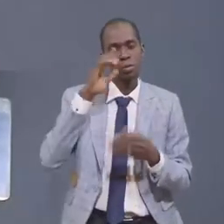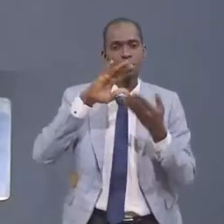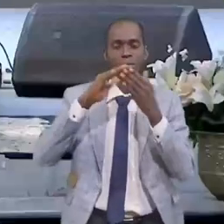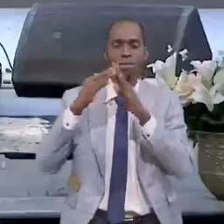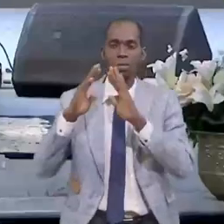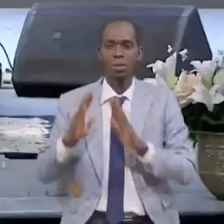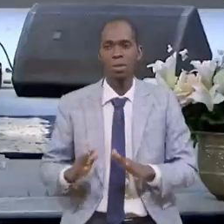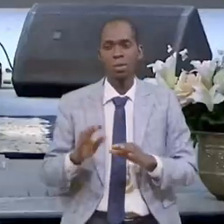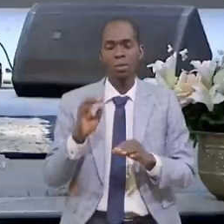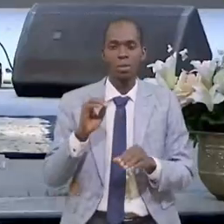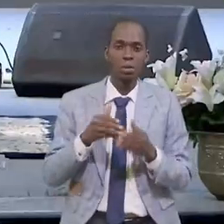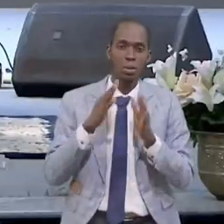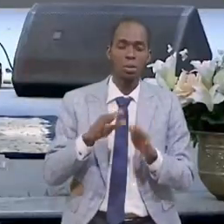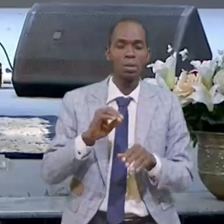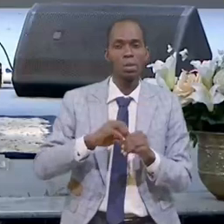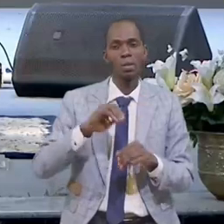professionnels en Inde.